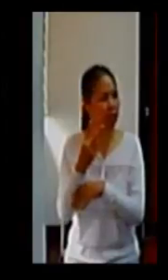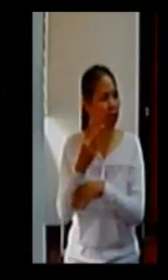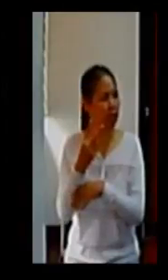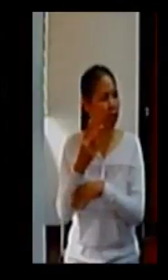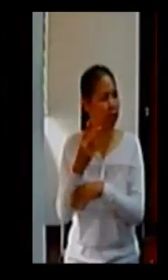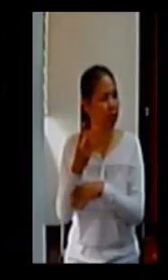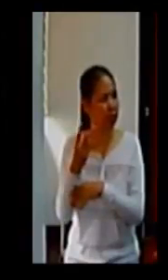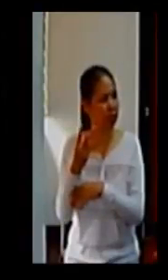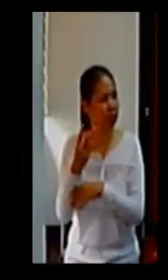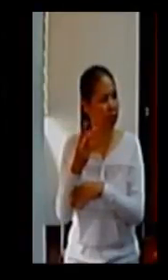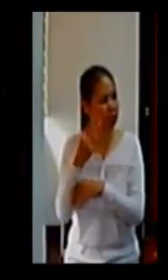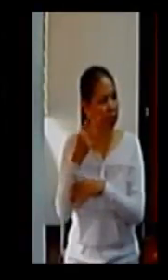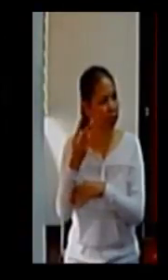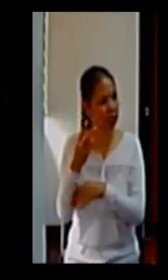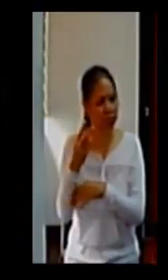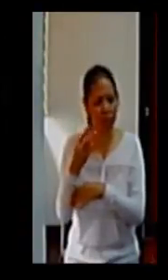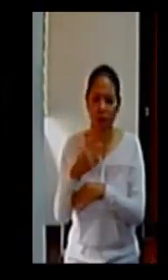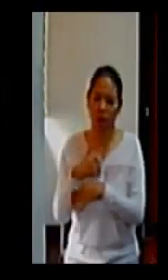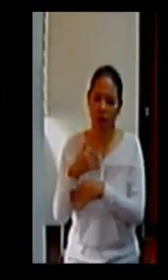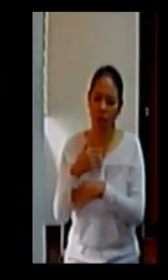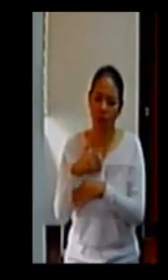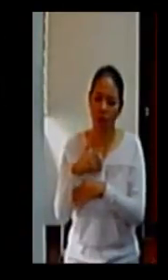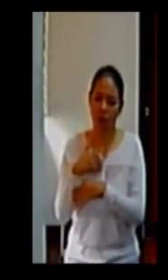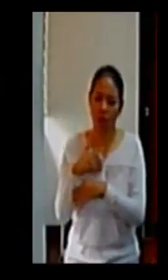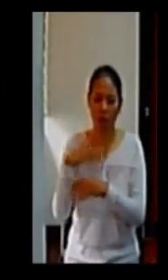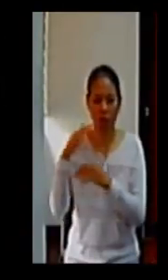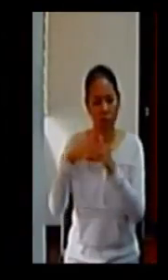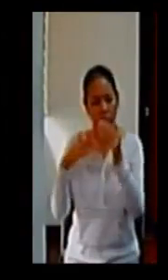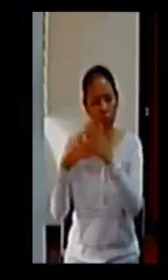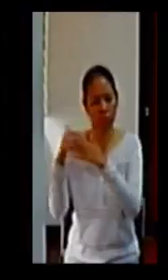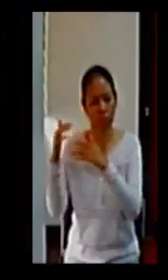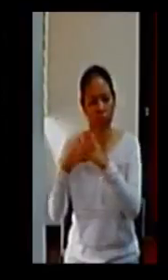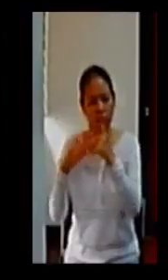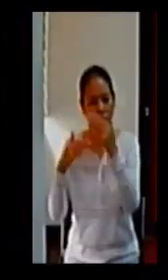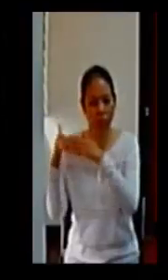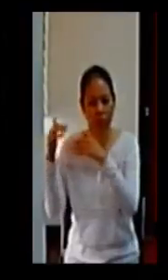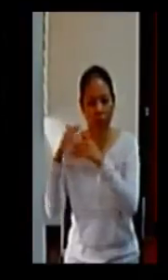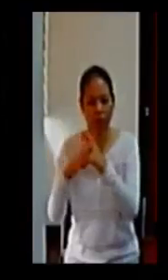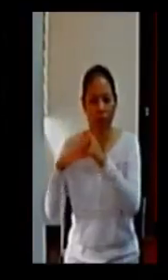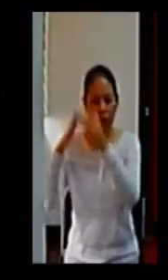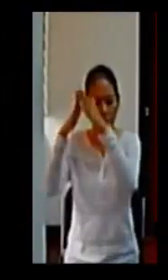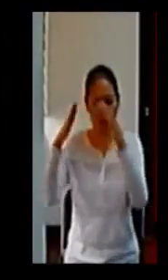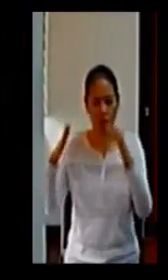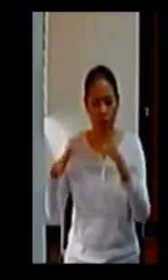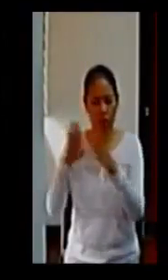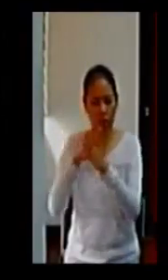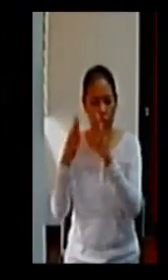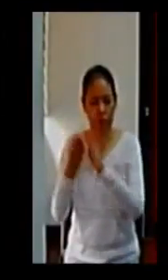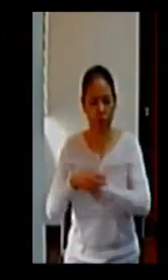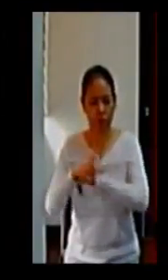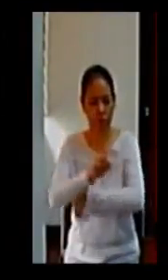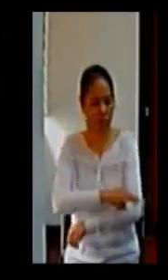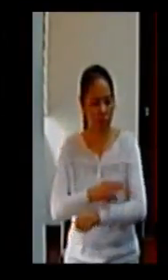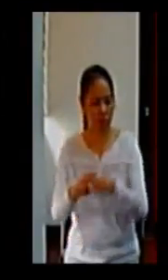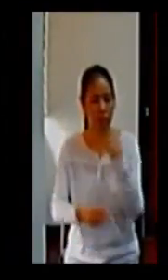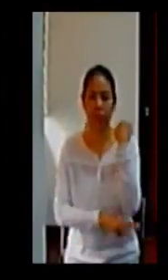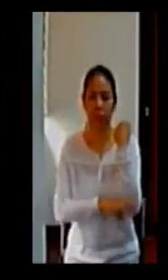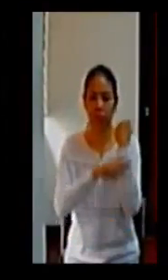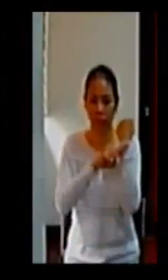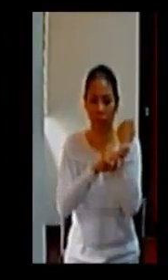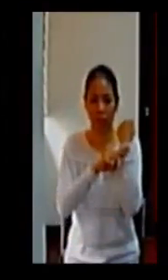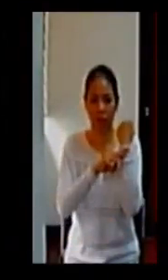sarili na, magpatayo na lang ako ng bahay ko dito at gagawin kong homestay or lodge. So, kinoconvert na rin yung mga